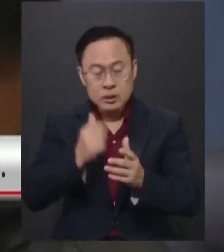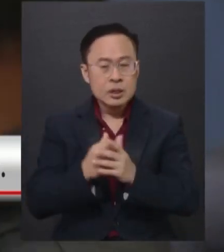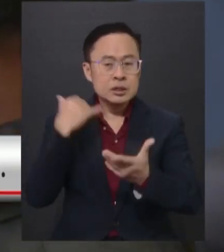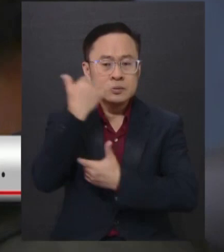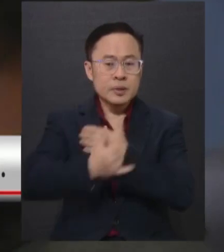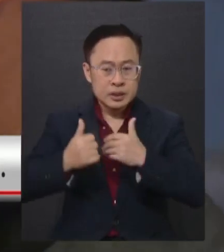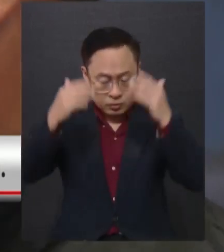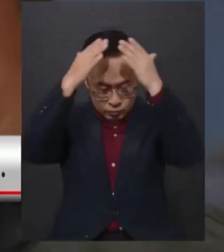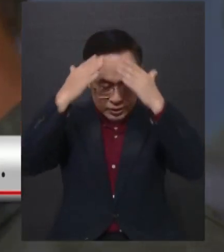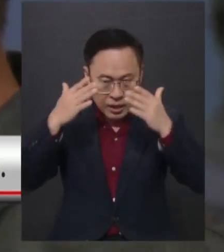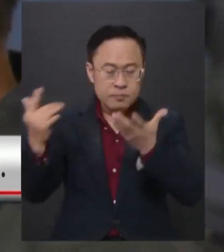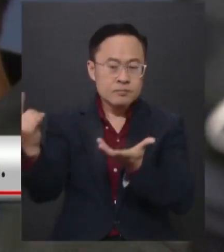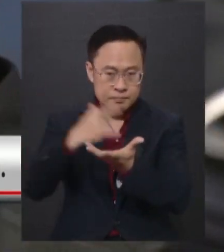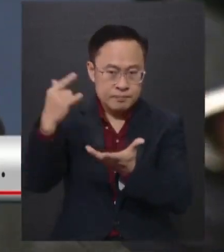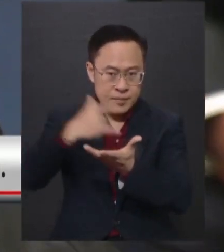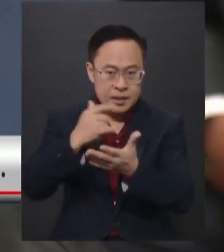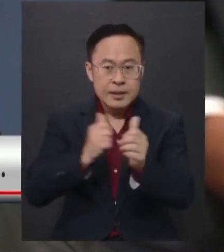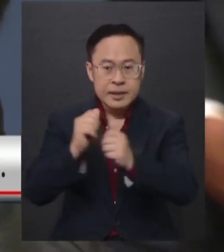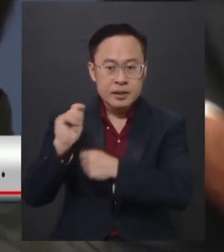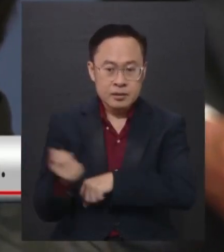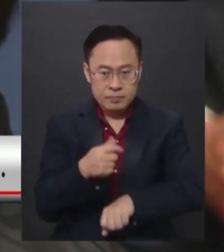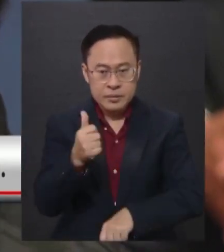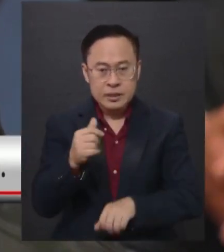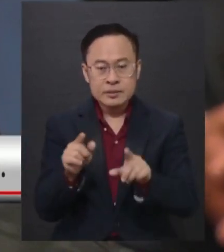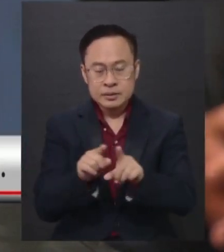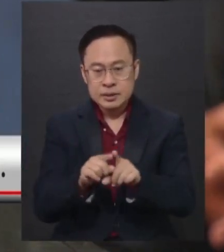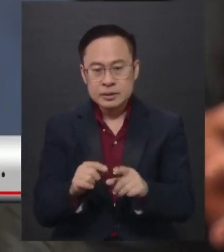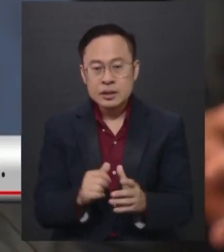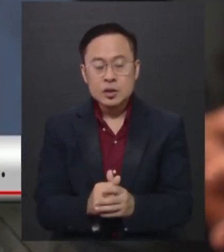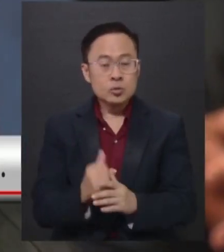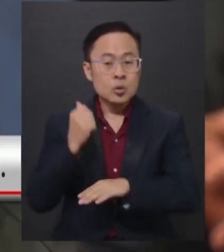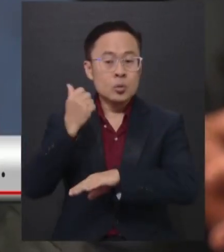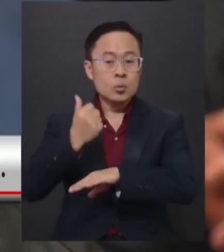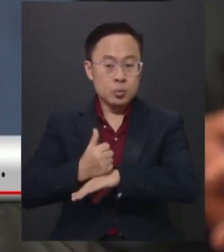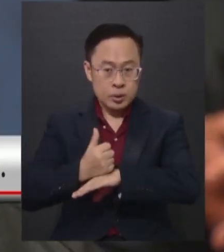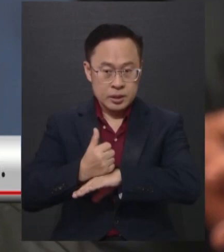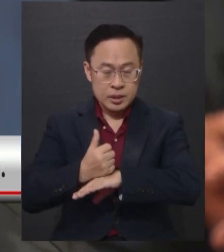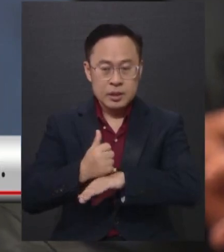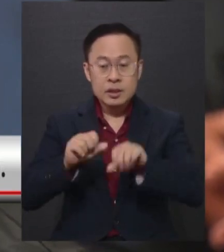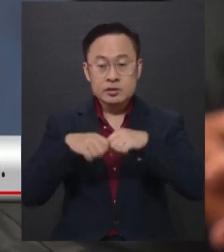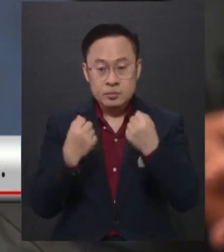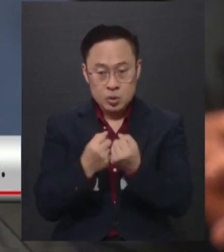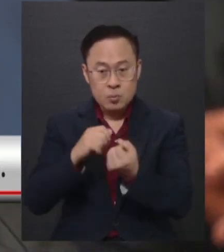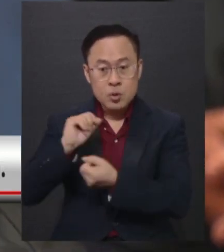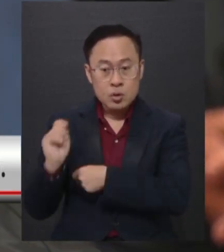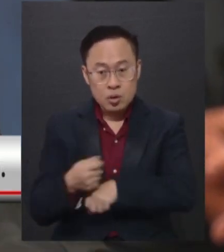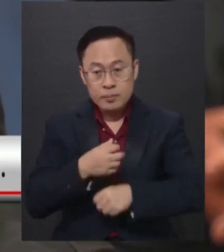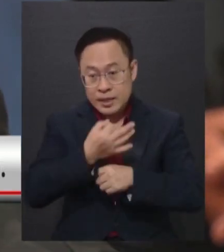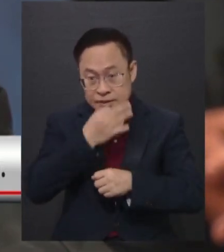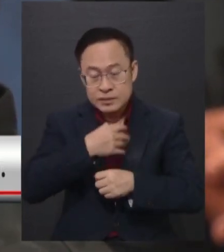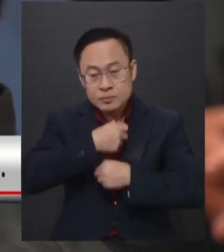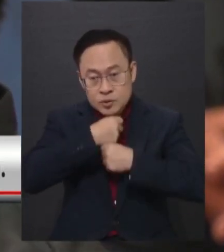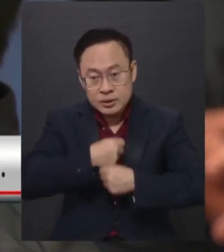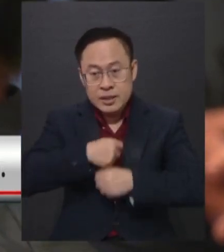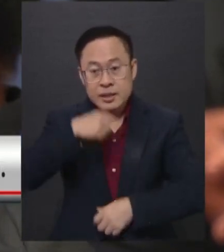สมัครเล่นจากเวียดนามครับเข้าร่วมแข่งขันในครั้งนี้ด้วยโดยนายสุทินดลุนโยธินครับนายกสมาคมกีฬากอล์ฟอาชีพอาวุโสไท